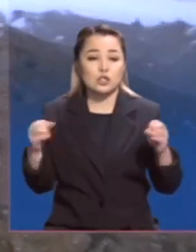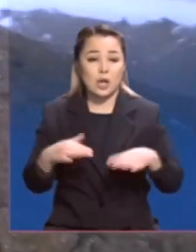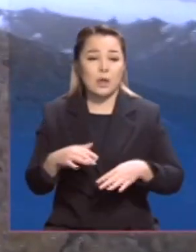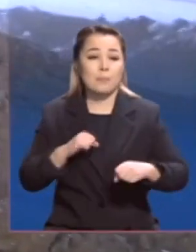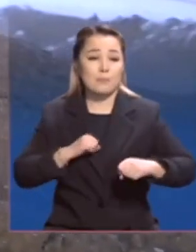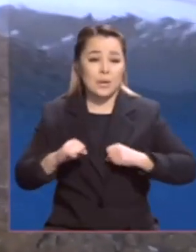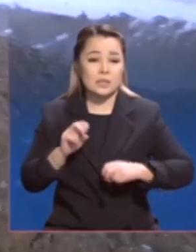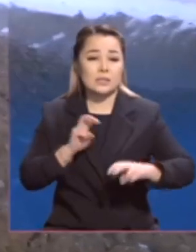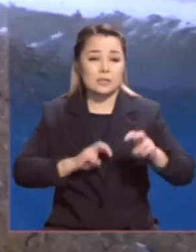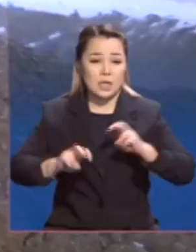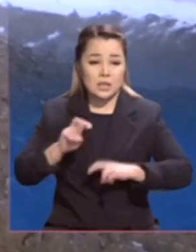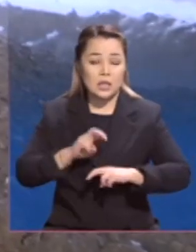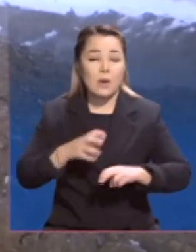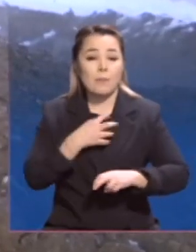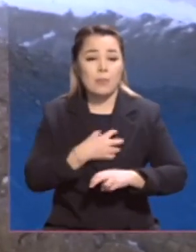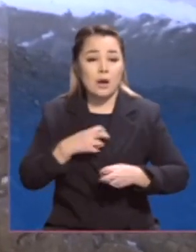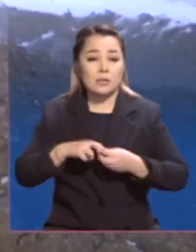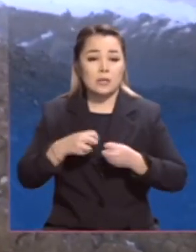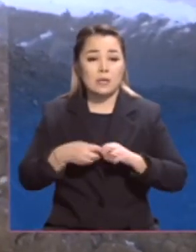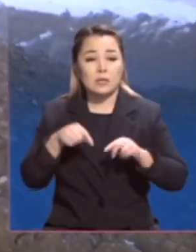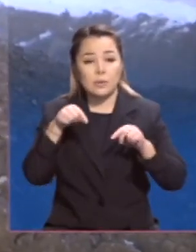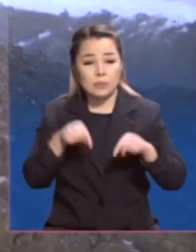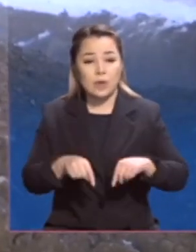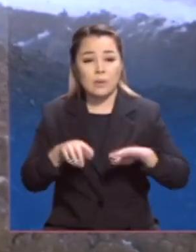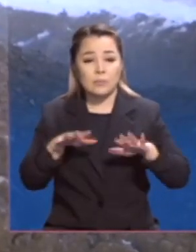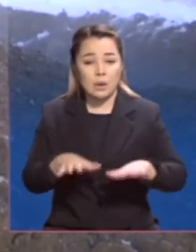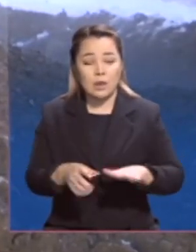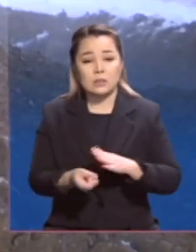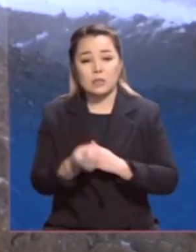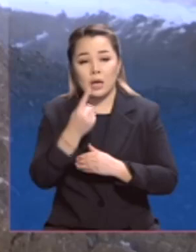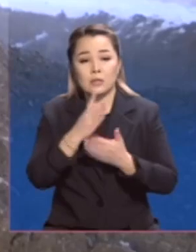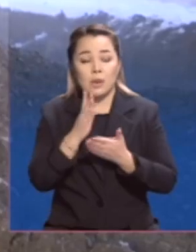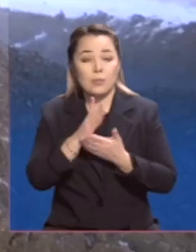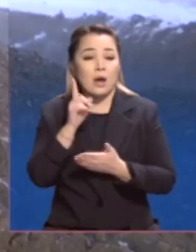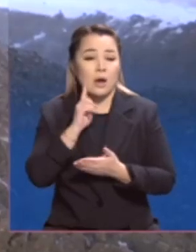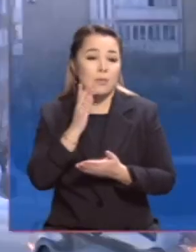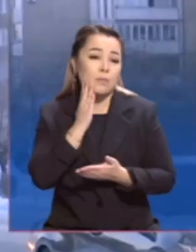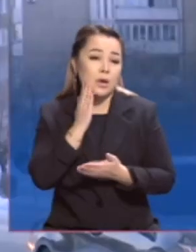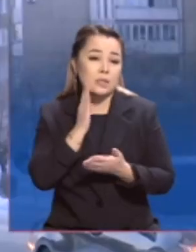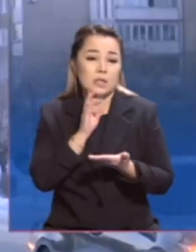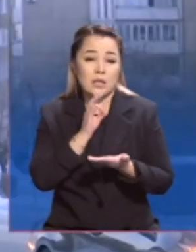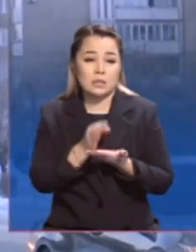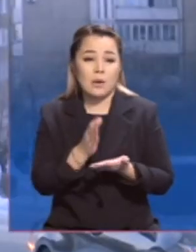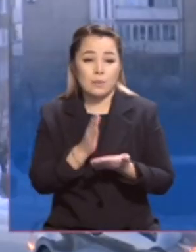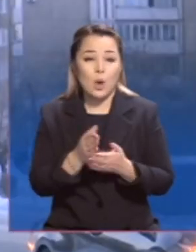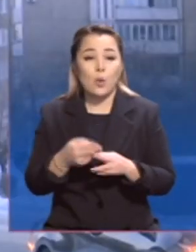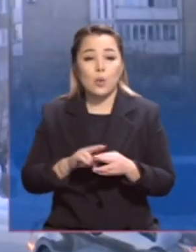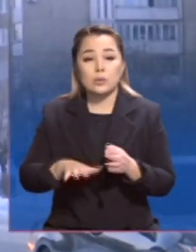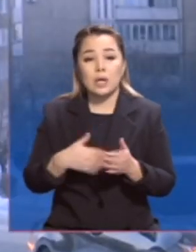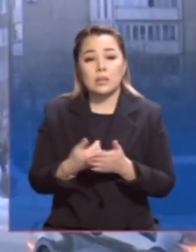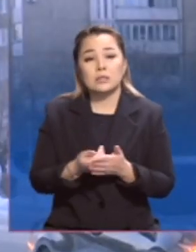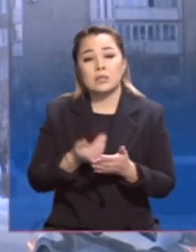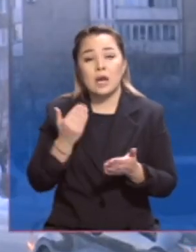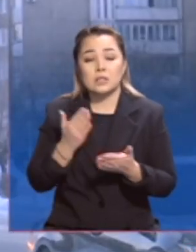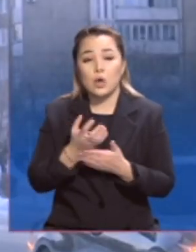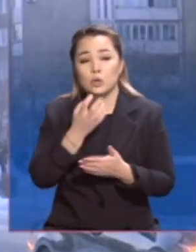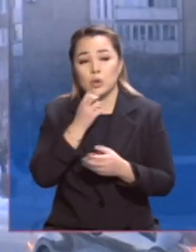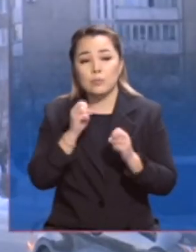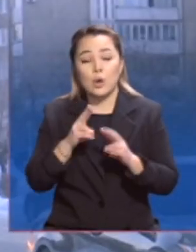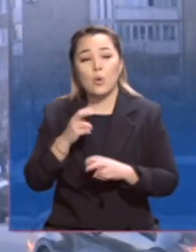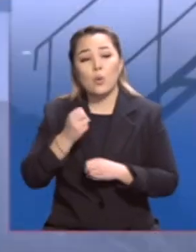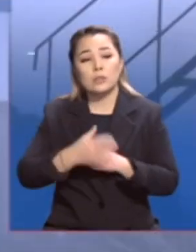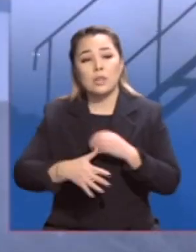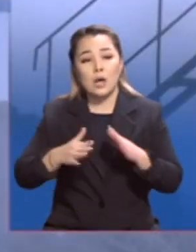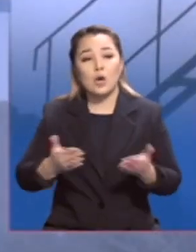жатыр. Себебі негізгі ақау осы жерде шығуы мүмкін. Бірақ бұл әзірге жорамал ғана. Бұған дейін жылу электр орталығының